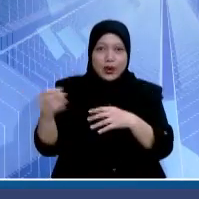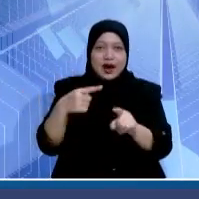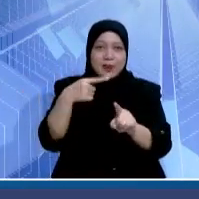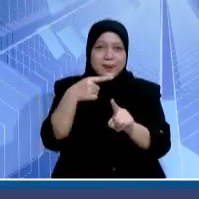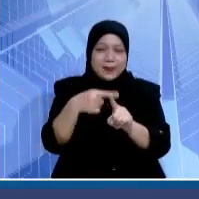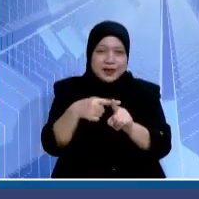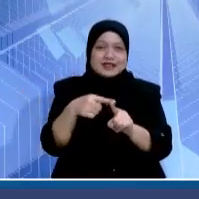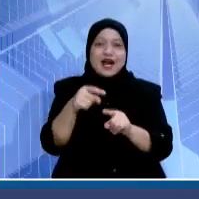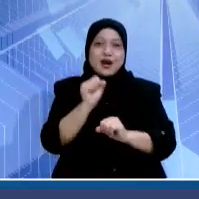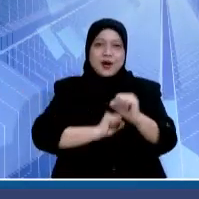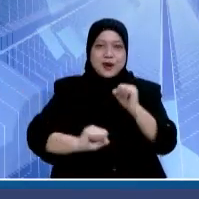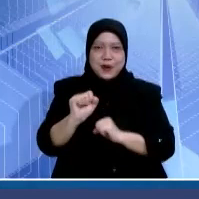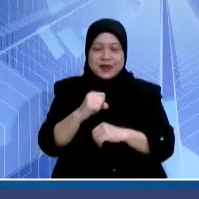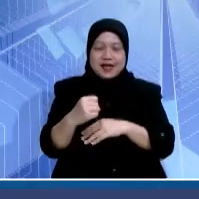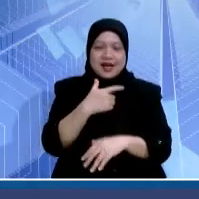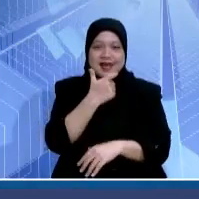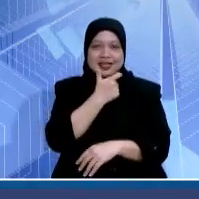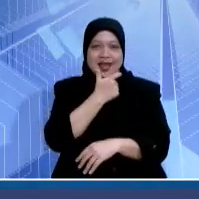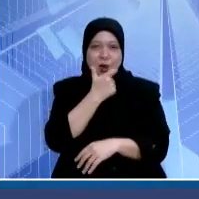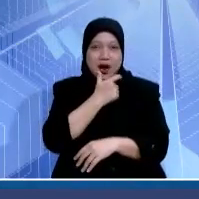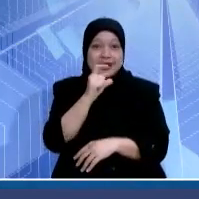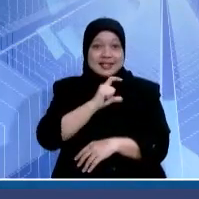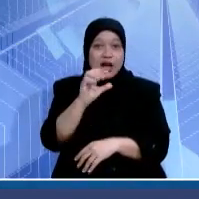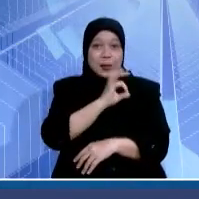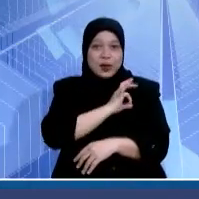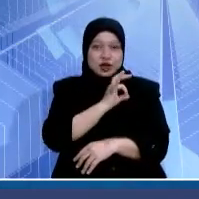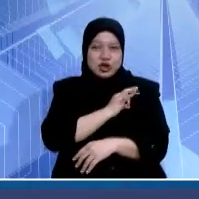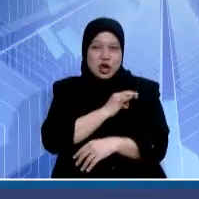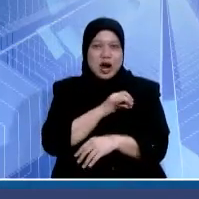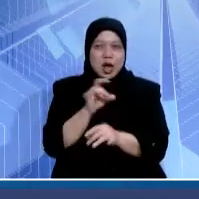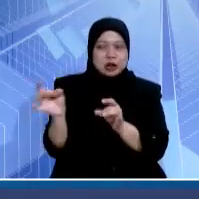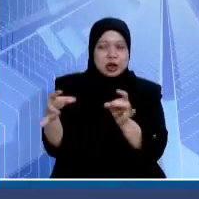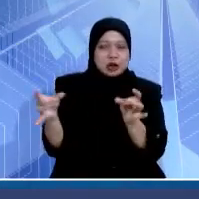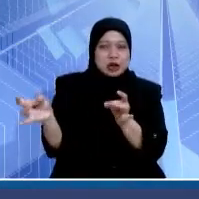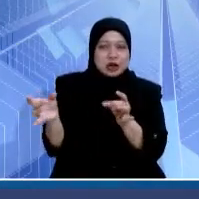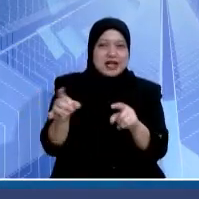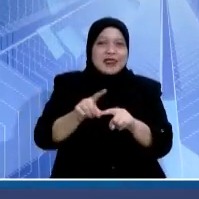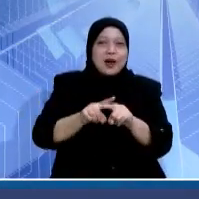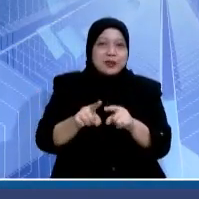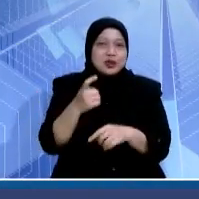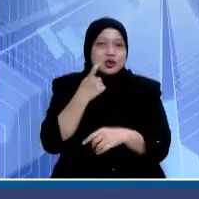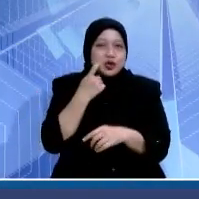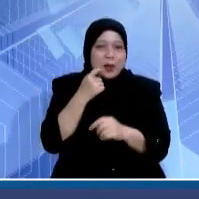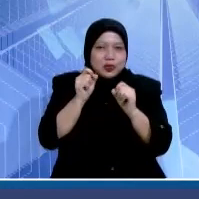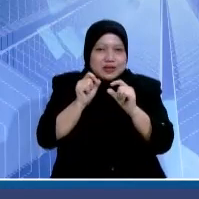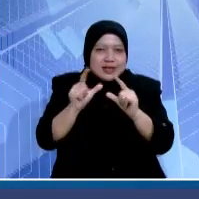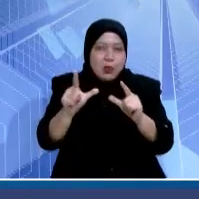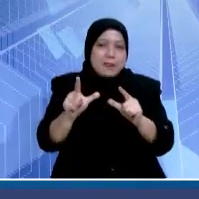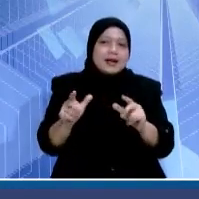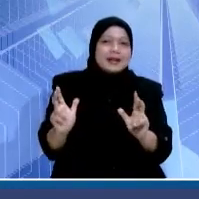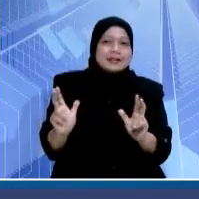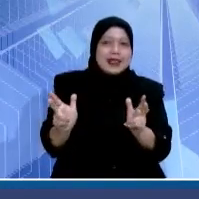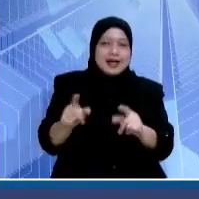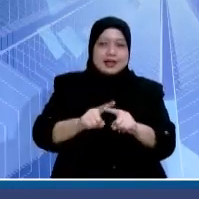diwarnai aksi yang mengundang tawa. Para capres sempat saling sindir namun tetap mencoba menjawab pertanyaan dengan lugas